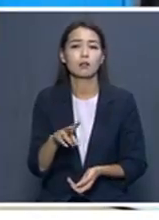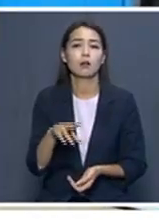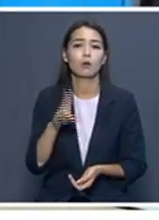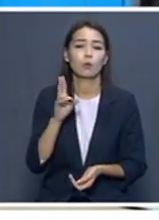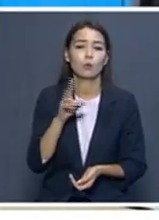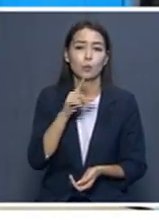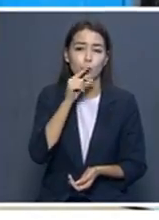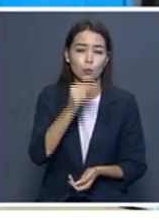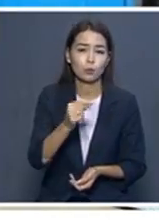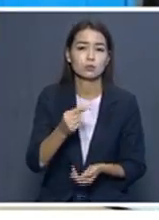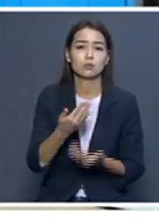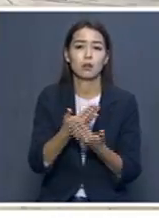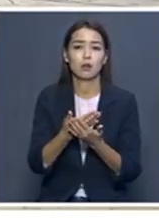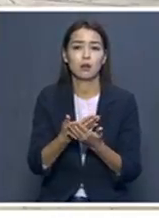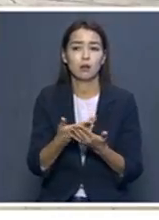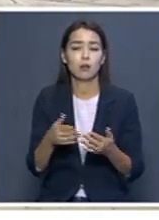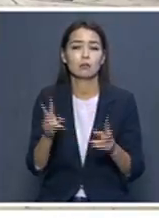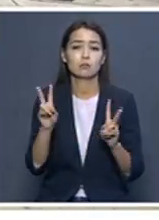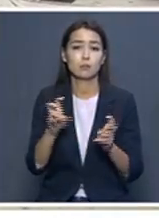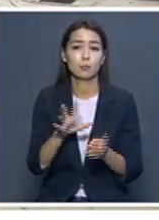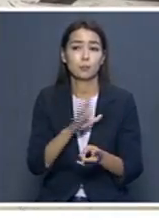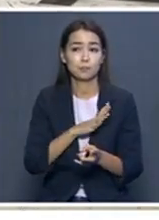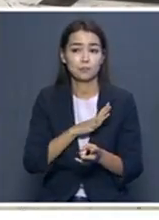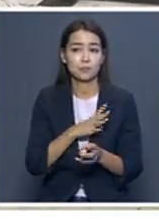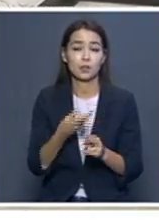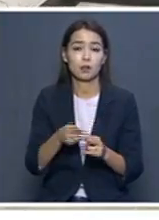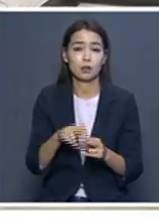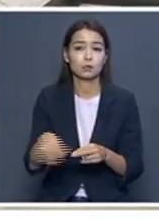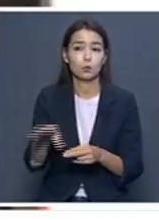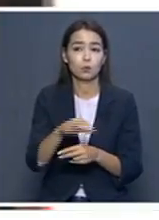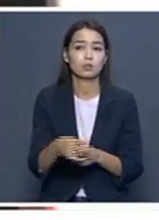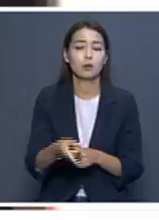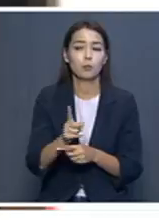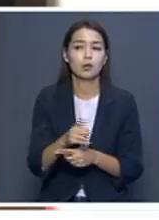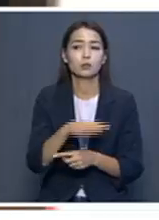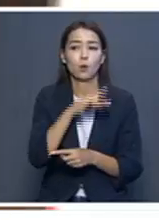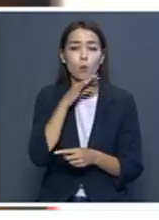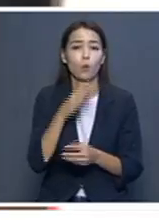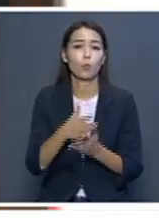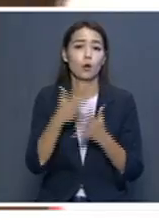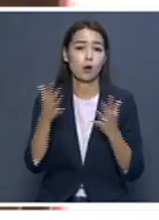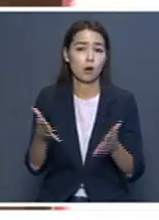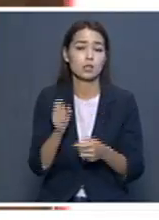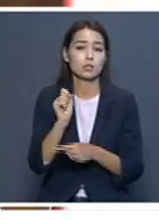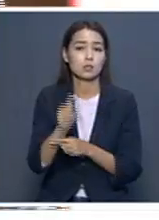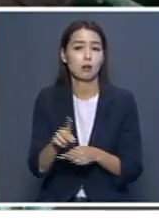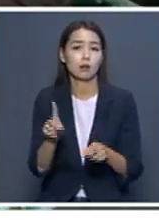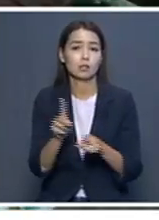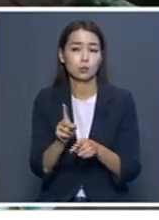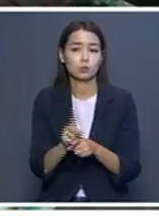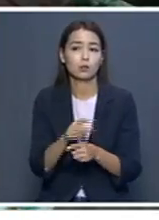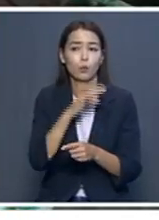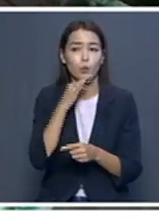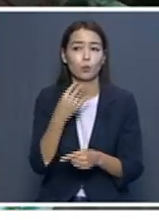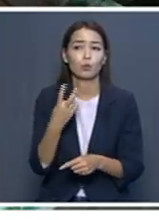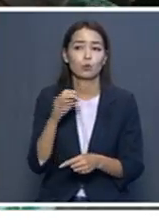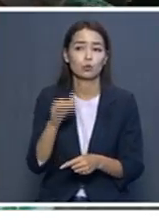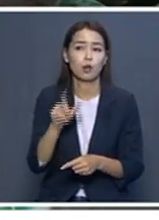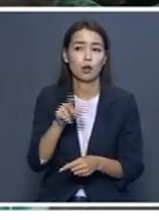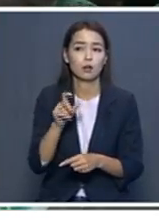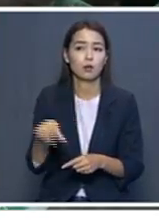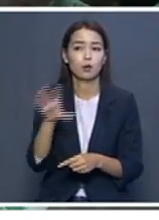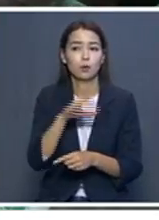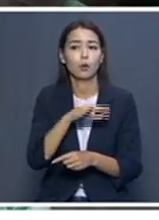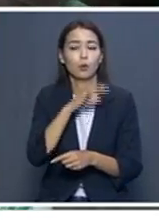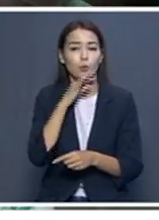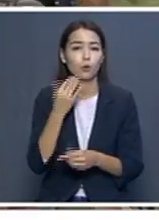баратыр жылдан жылға. Дегенмен бұл балықта қаладағы мейрамханаларда үлкен сұранысқа ие, себебі сүйегі аз, еті көп әрі дәмді келеді. Өсіп